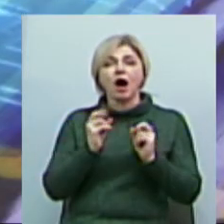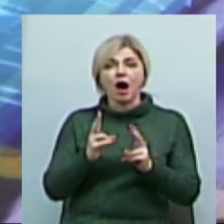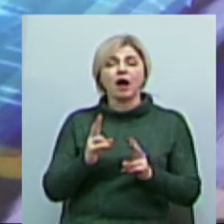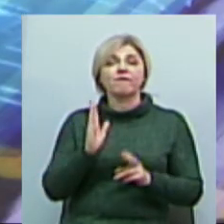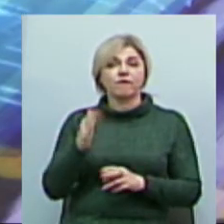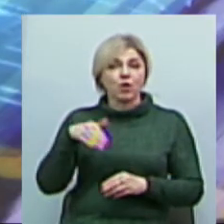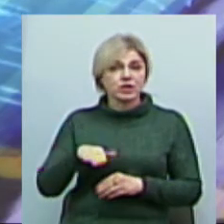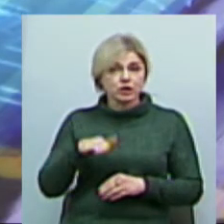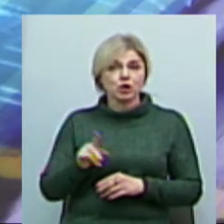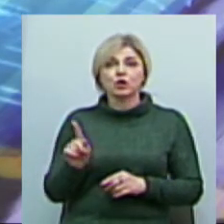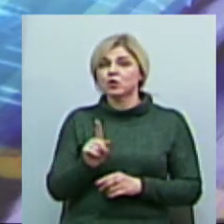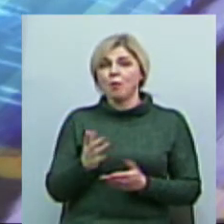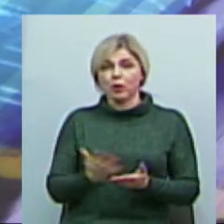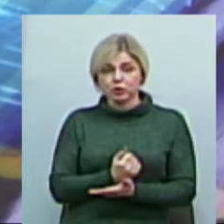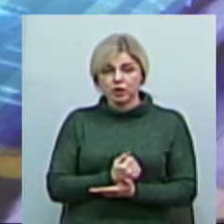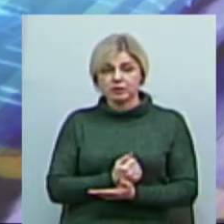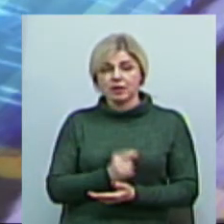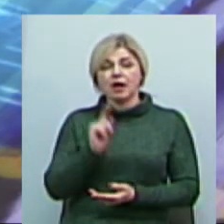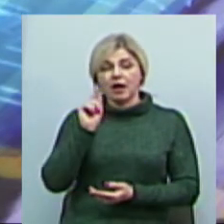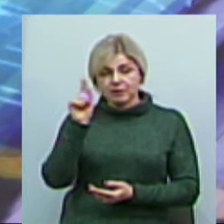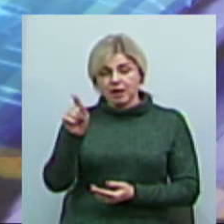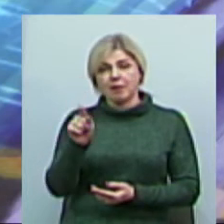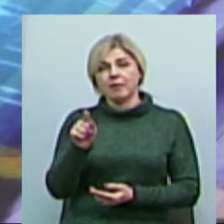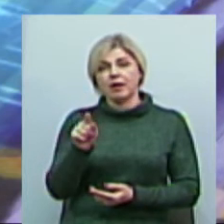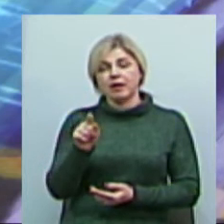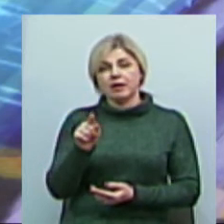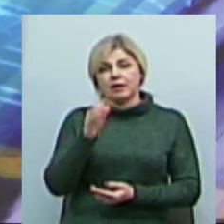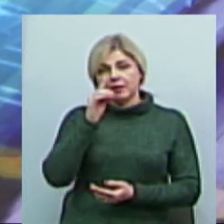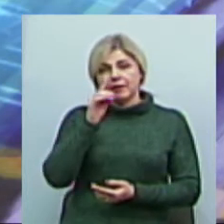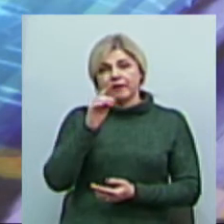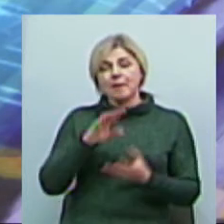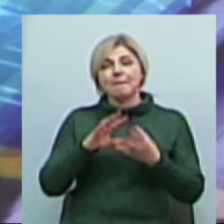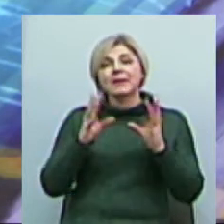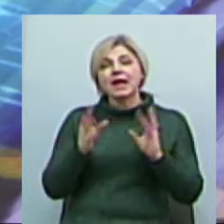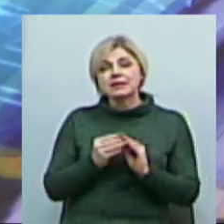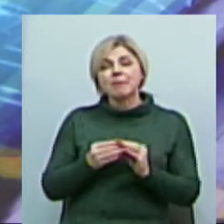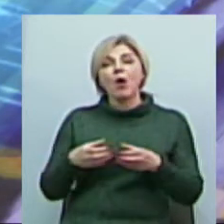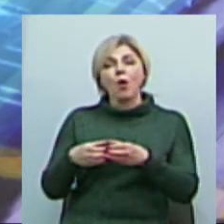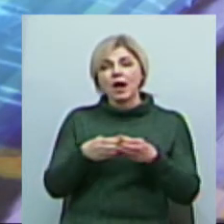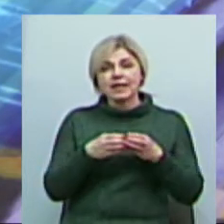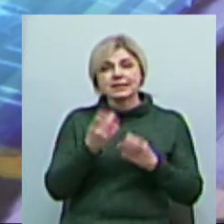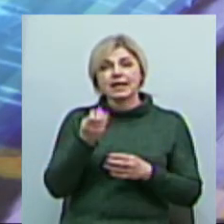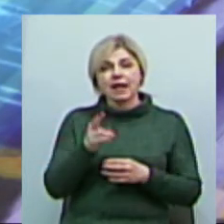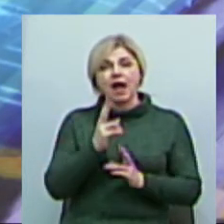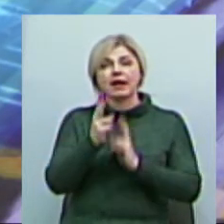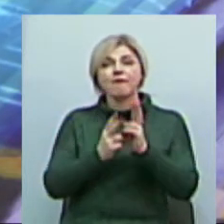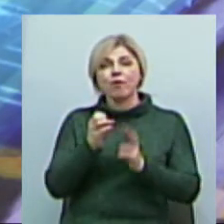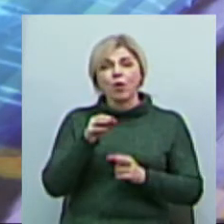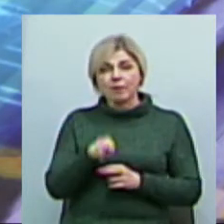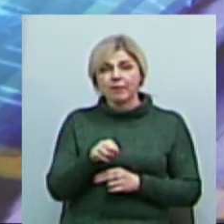что получается. И там мы танцуем вдвоем. И в принципе, коалиция реформ без